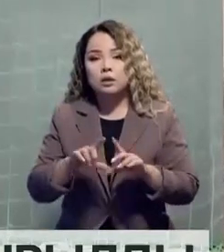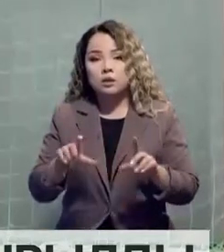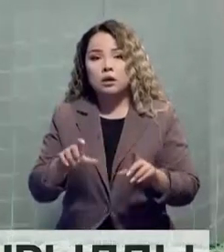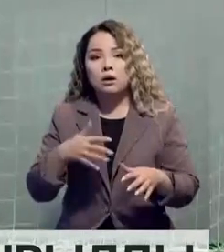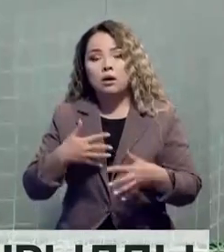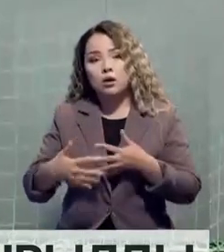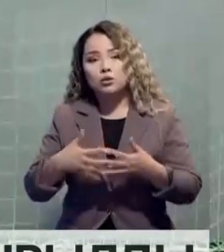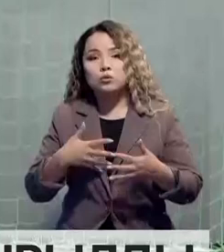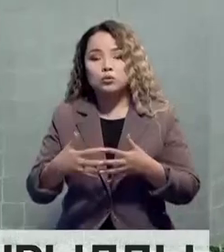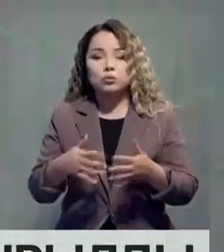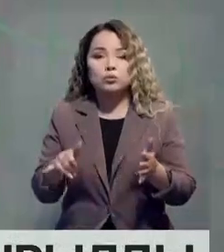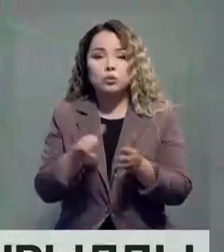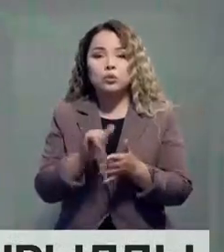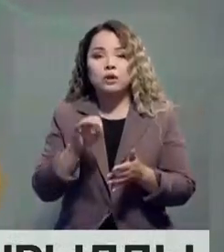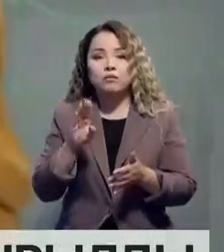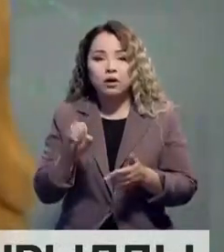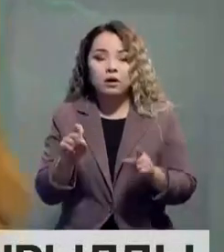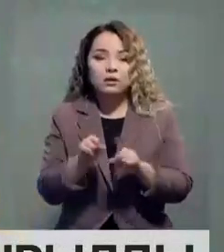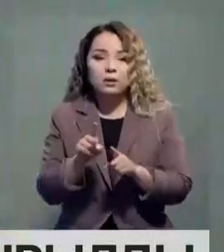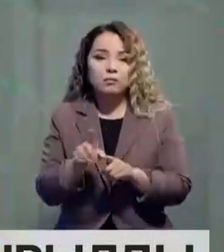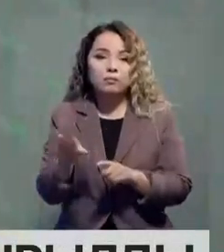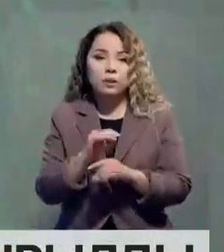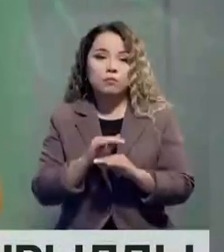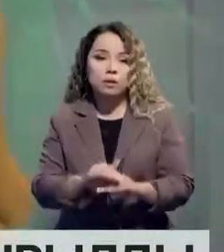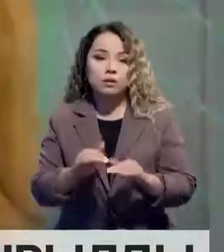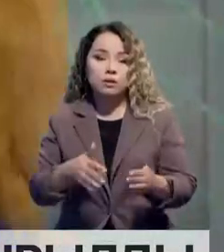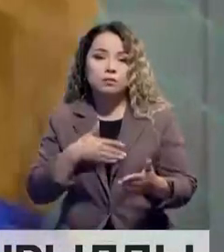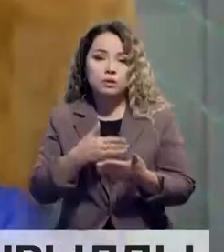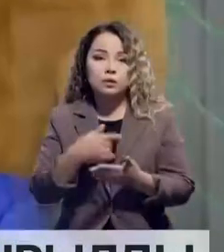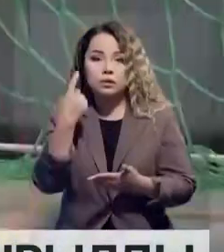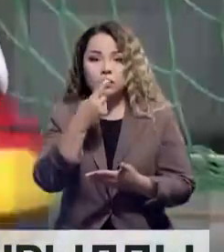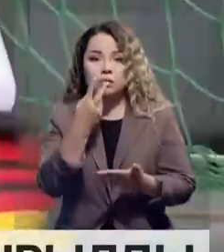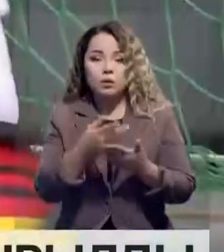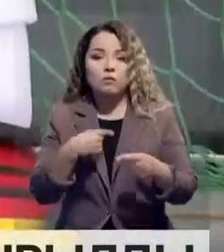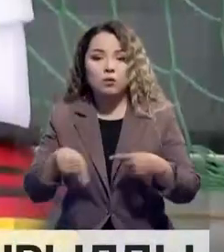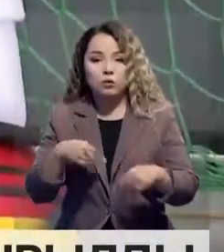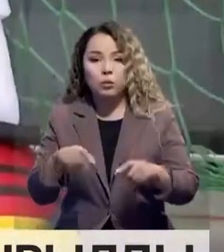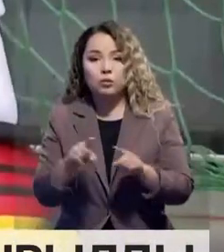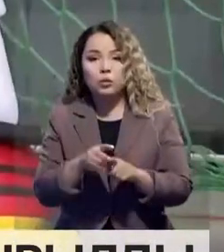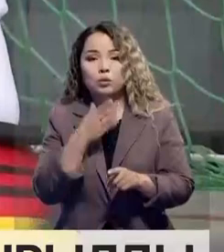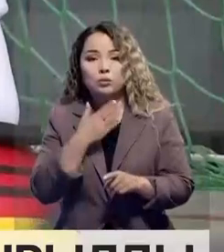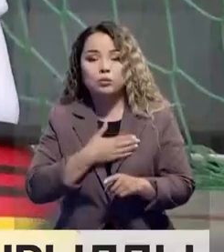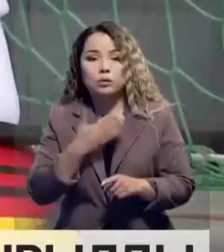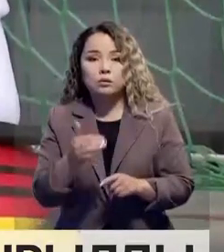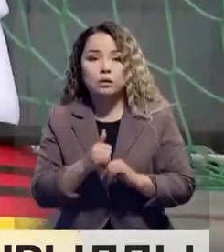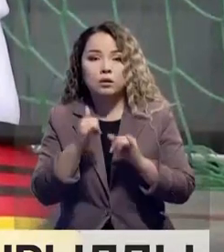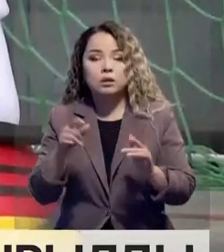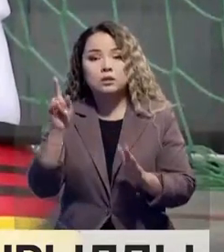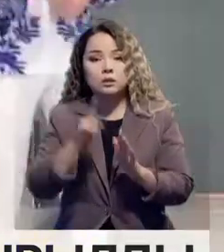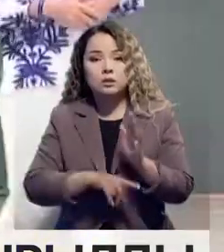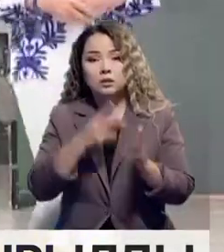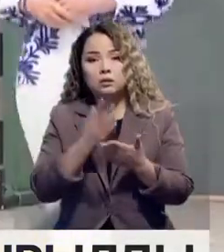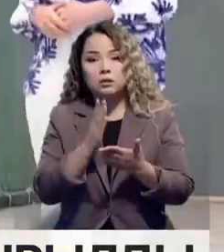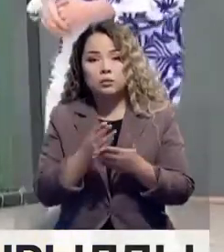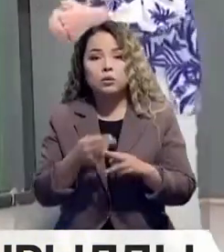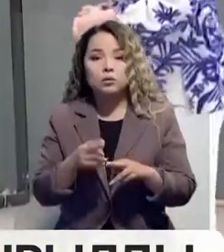бекітілген. УЕФА жаңа бойтұмар Еуропадағы барлық балаларды белсенді болуға және футболға деген махаббатын арттырады деп сенеді.